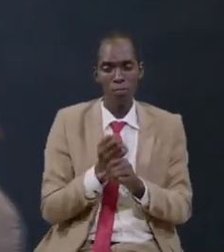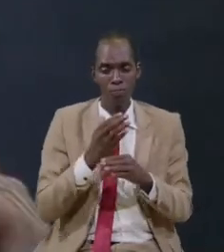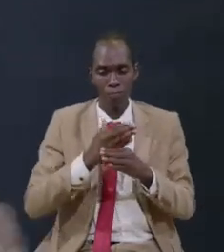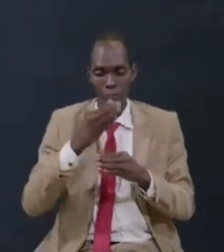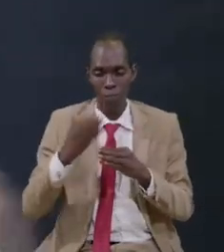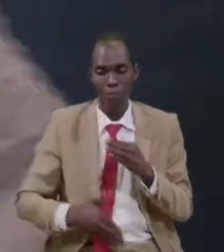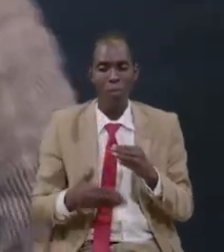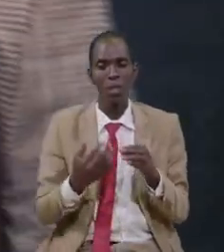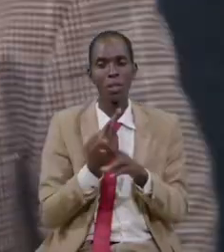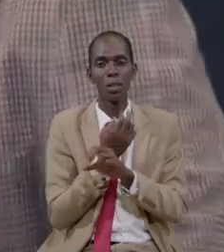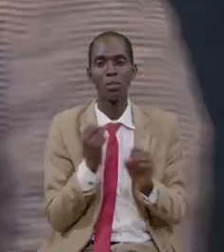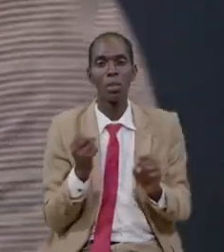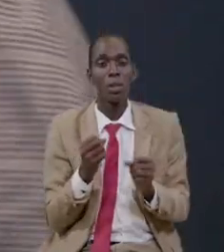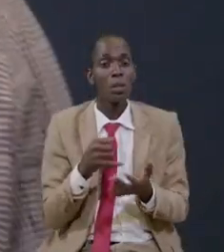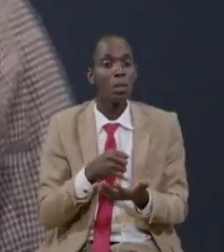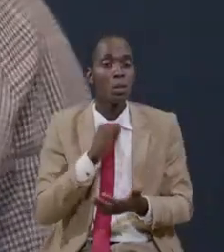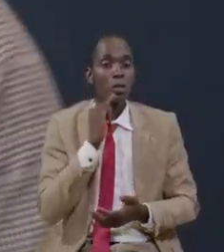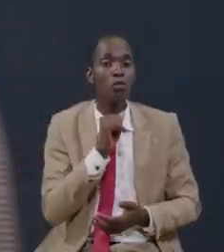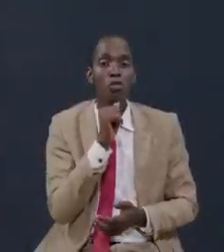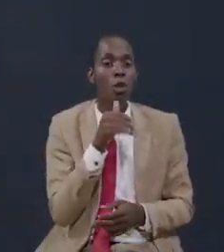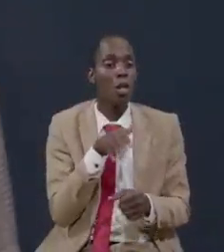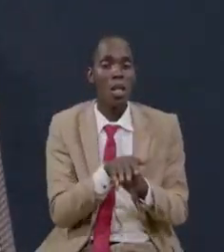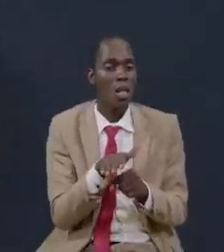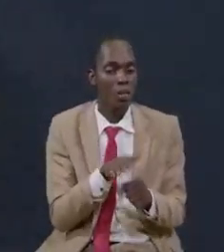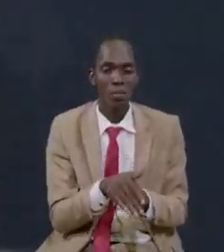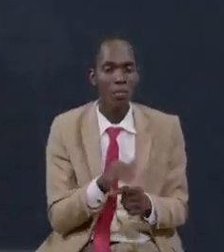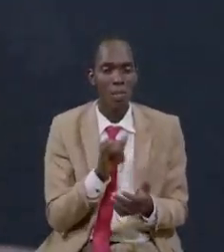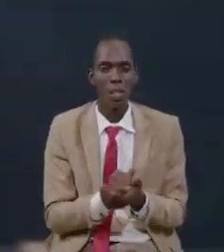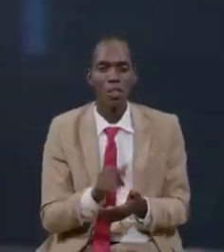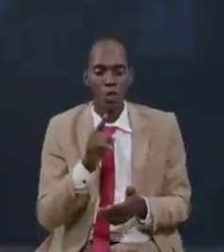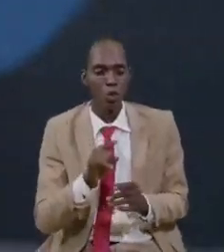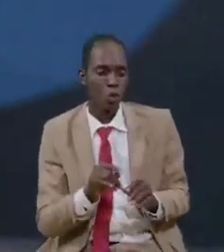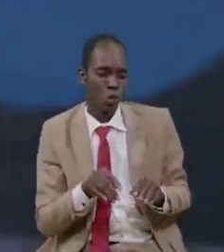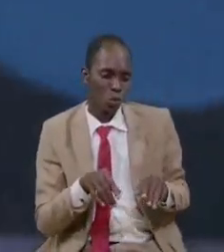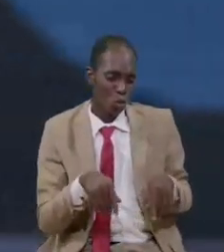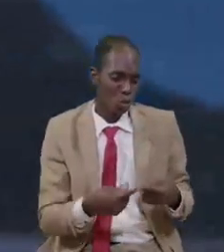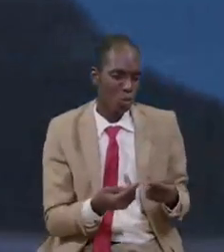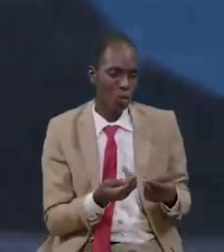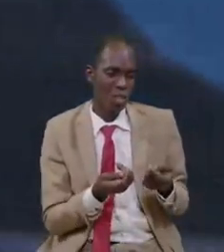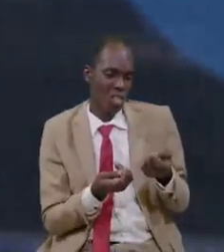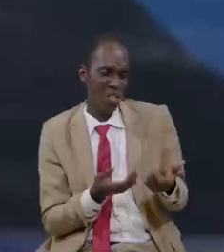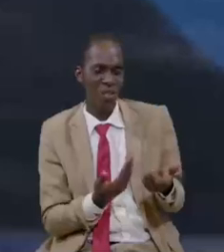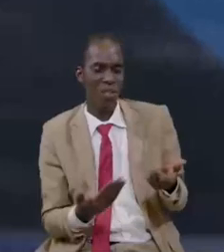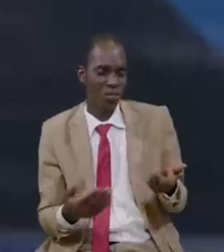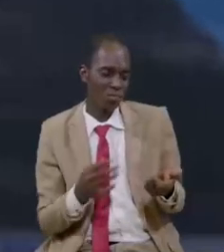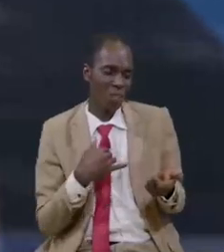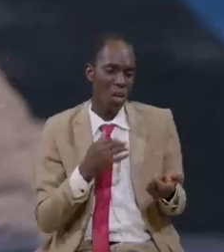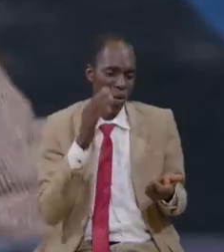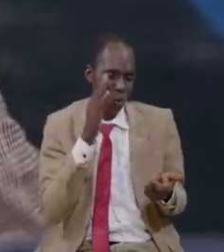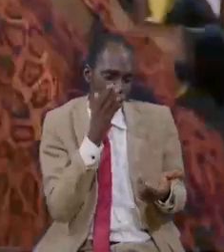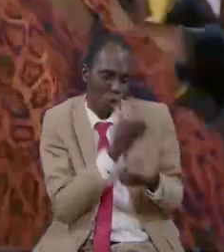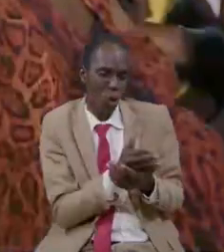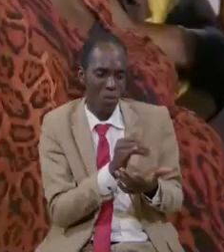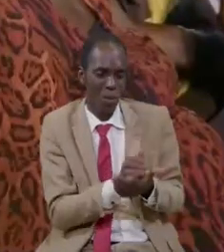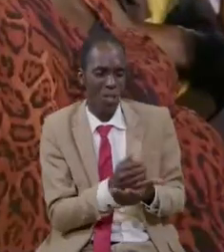totale, ce n'est pas suffisant. Les petites choses que là, d'accord, je ne ferai plus ça, je ne